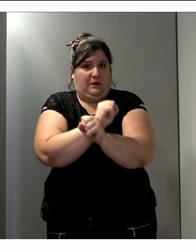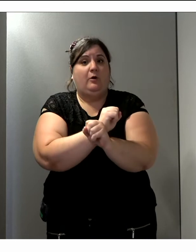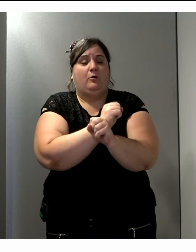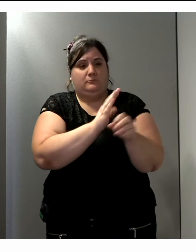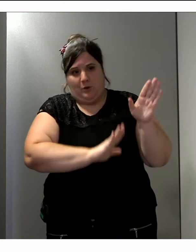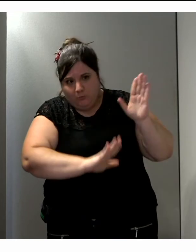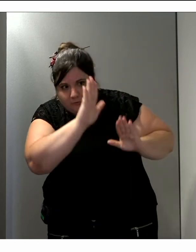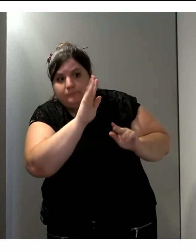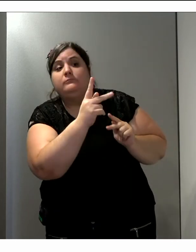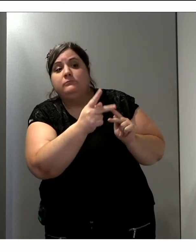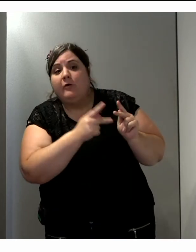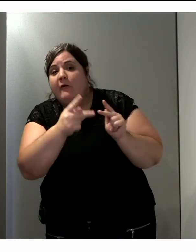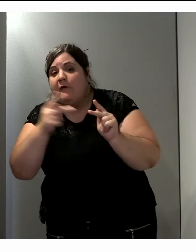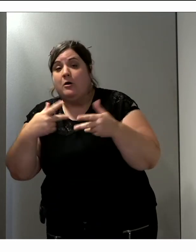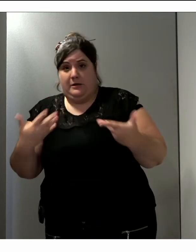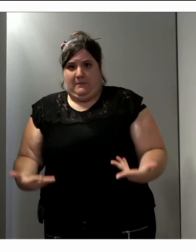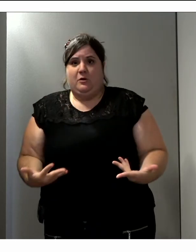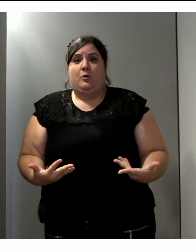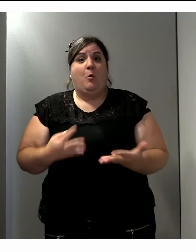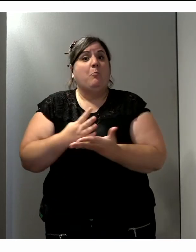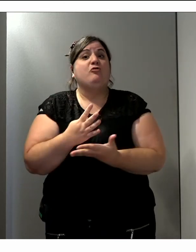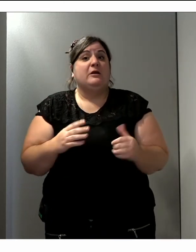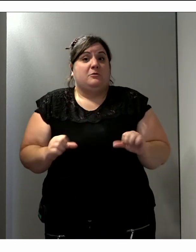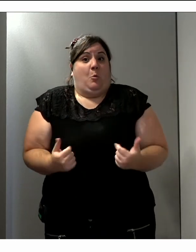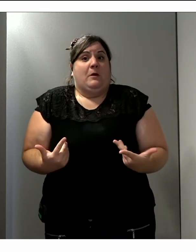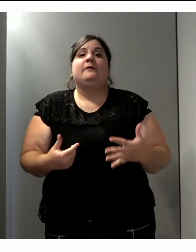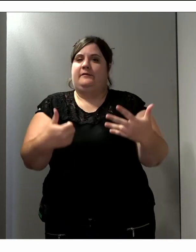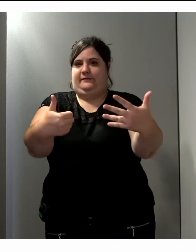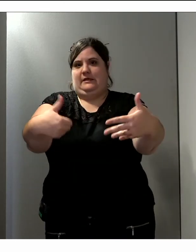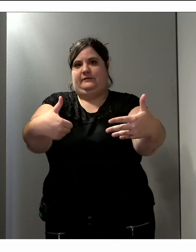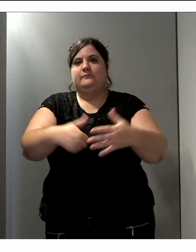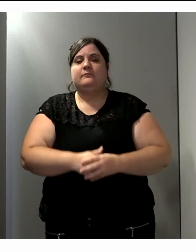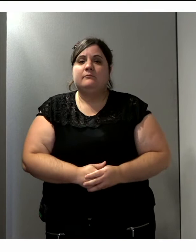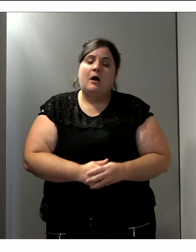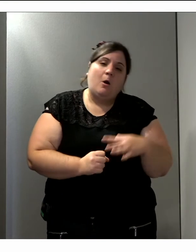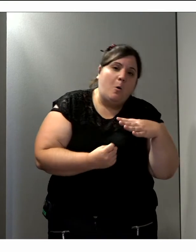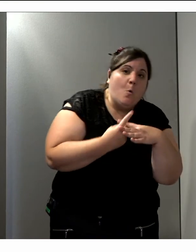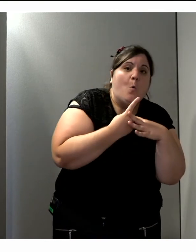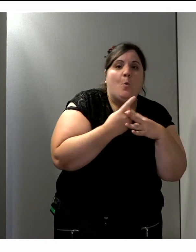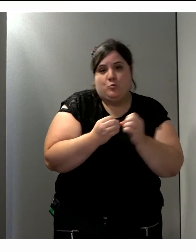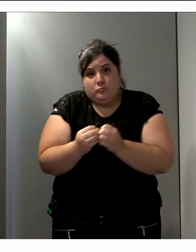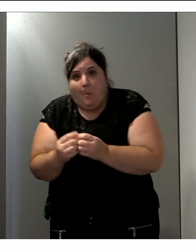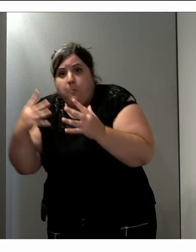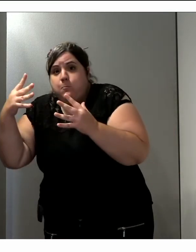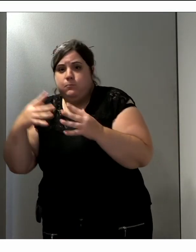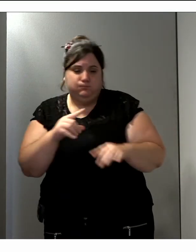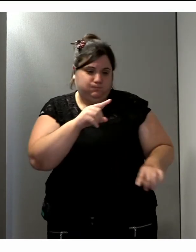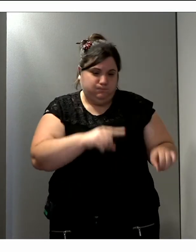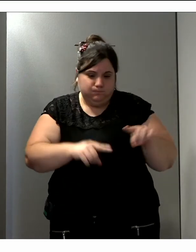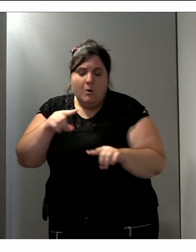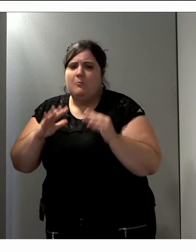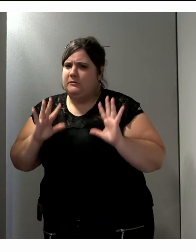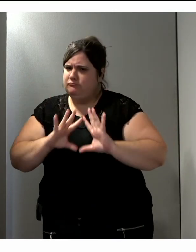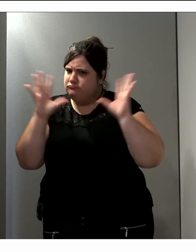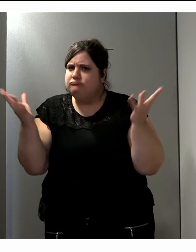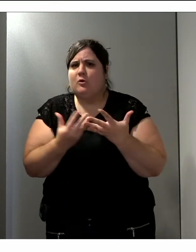16 projets qui sont en cours. Donc on a 16 projets aujourd'hui à des degrés de maturité différents, qui sont en